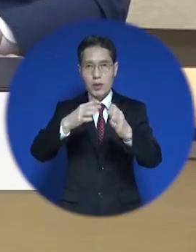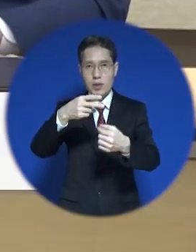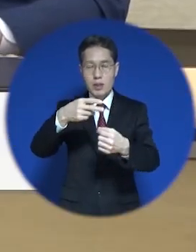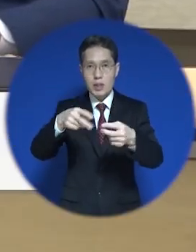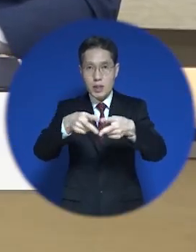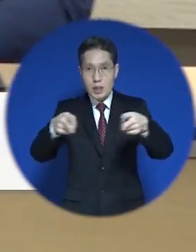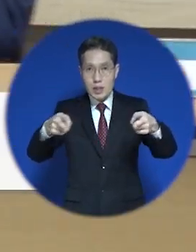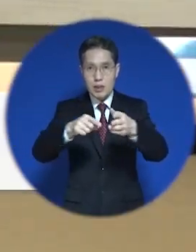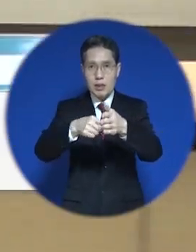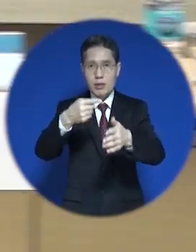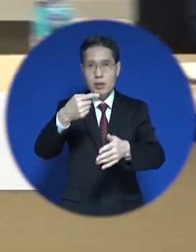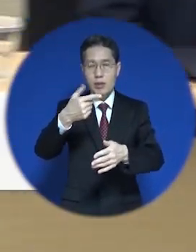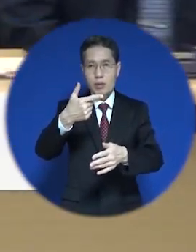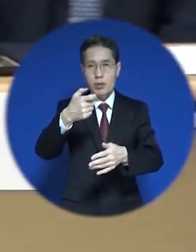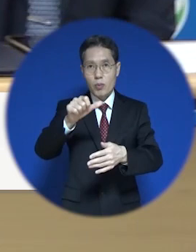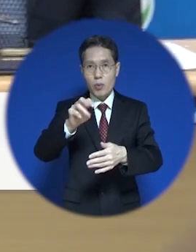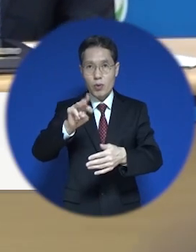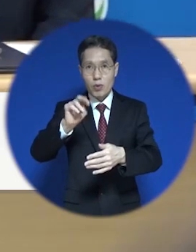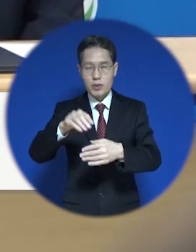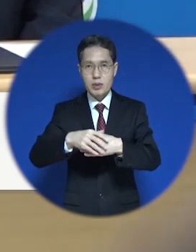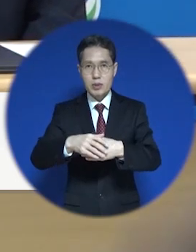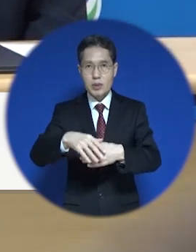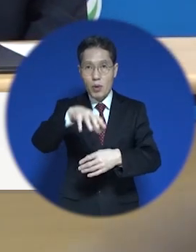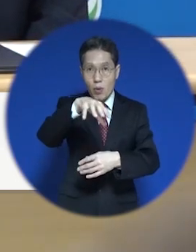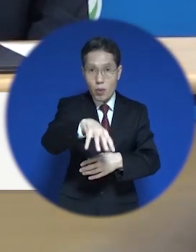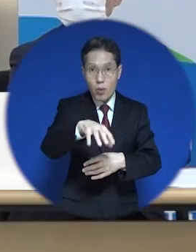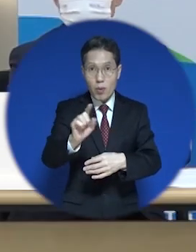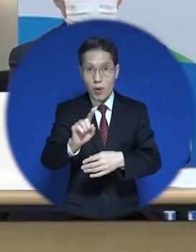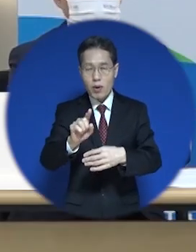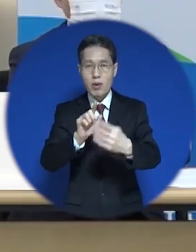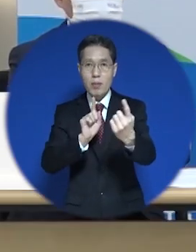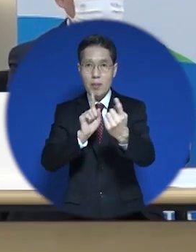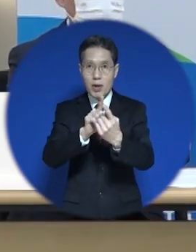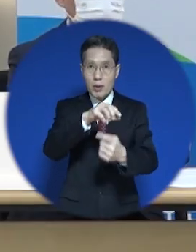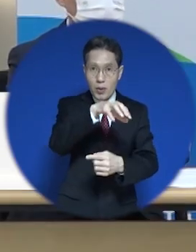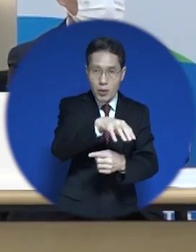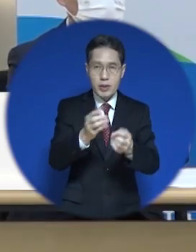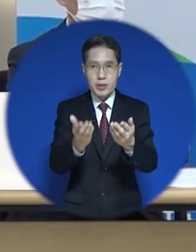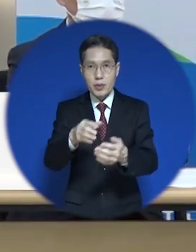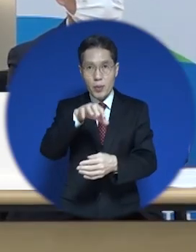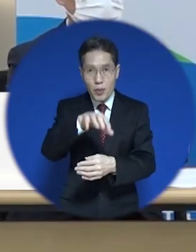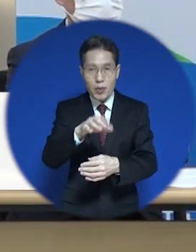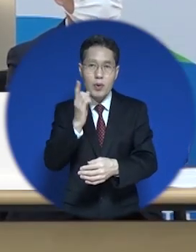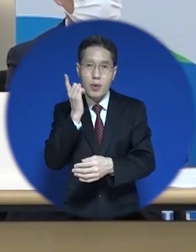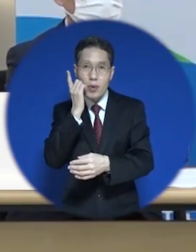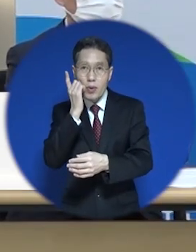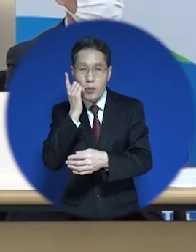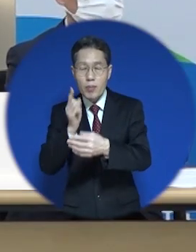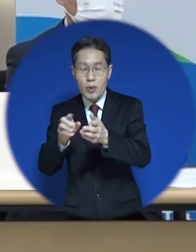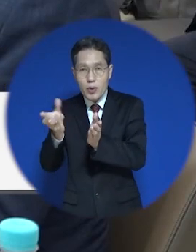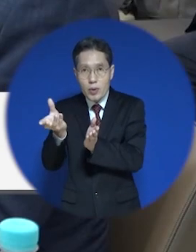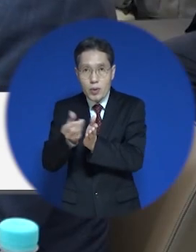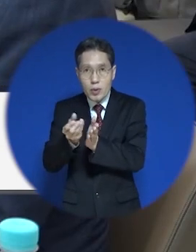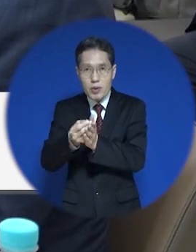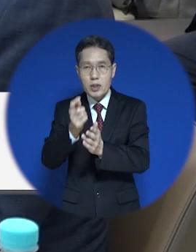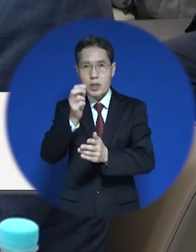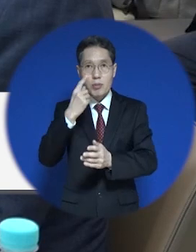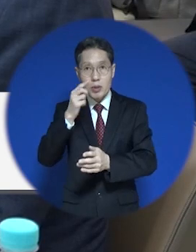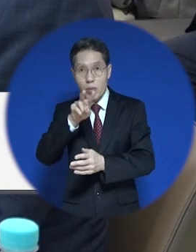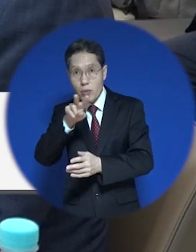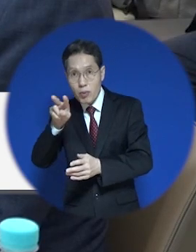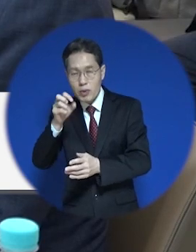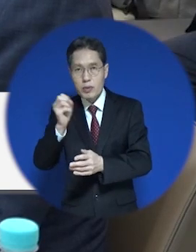2층 165제곱미터 규모로 조성된 라운지는 미팅룸과 쉼터, 휴대폰 무료 충전과 TV